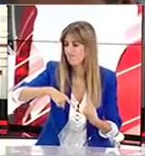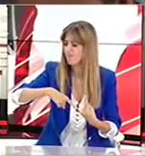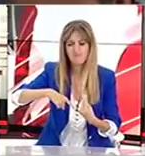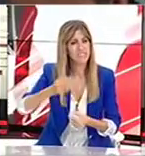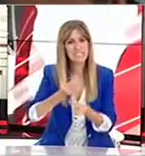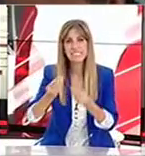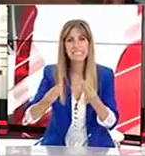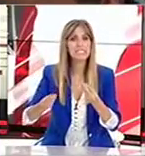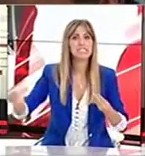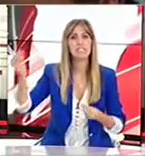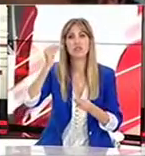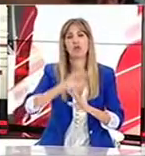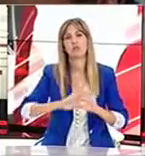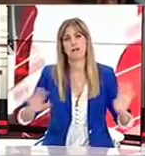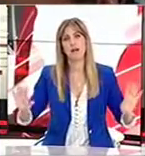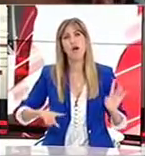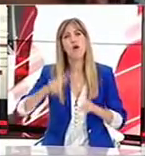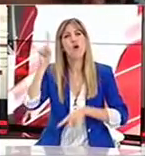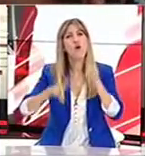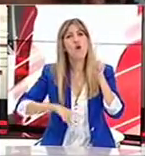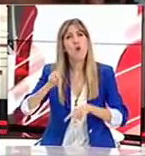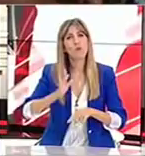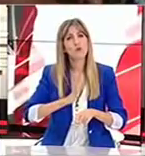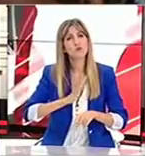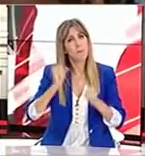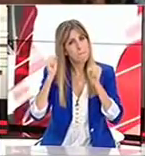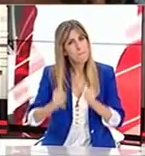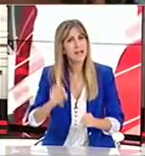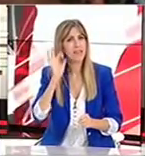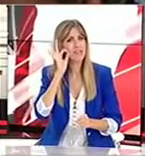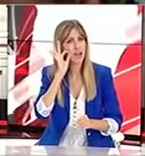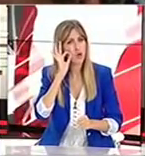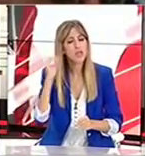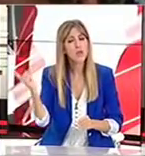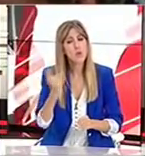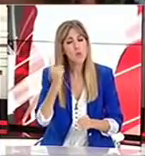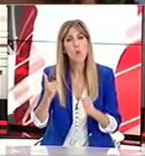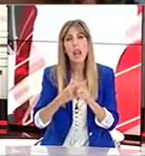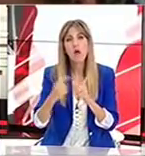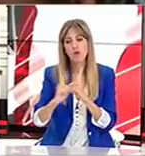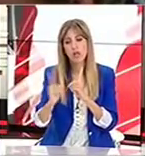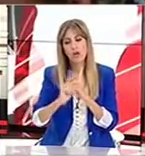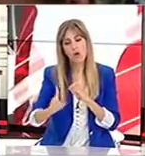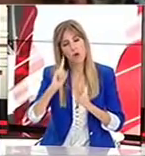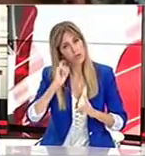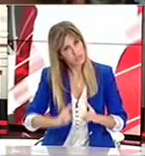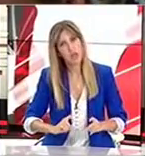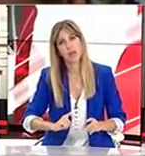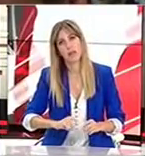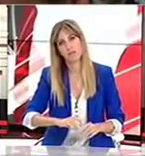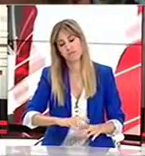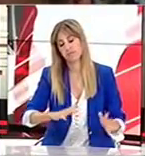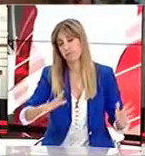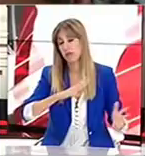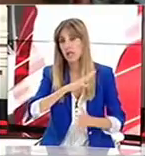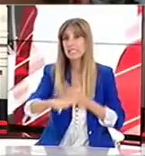όμως δημοσκόπηση, όποιος χρησιμοποιεί λεωφορείο ξέρει. Υπάρχει κάποιο σχέδιο για να βελτιωθεί η κατάσταση